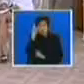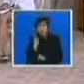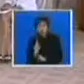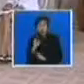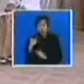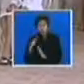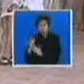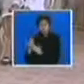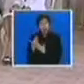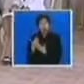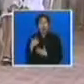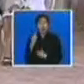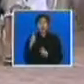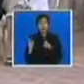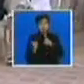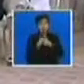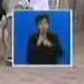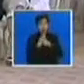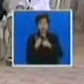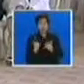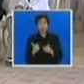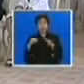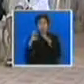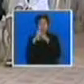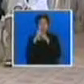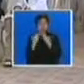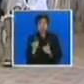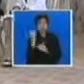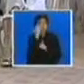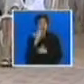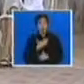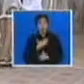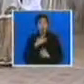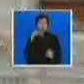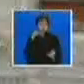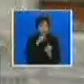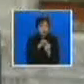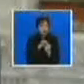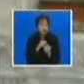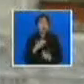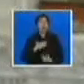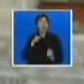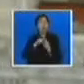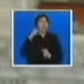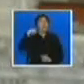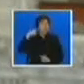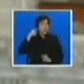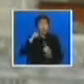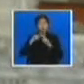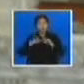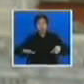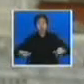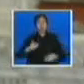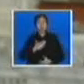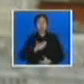วยเหมือนกันนะคะอย่างเรื่องแรกเนี่ยก็ในฐานะที่รายการเราเนี่ยเน้นหนักเรื่องหาสาระไปทางเรื่องของผู้หญิงและเด็กค่ะแล้วก็ดิฉันเองเนี่ยในฐ